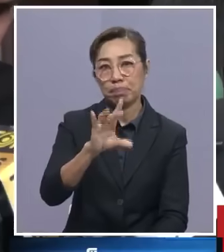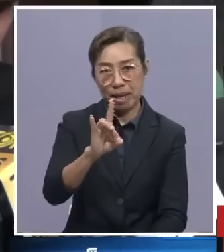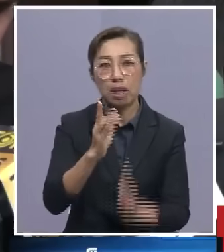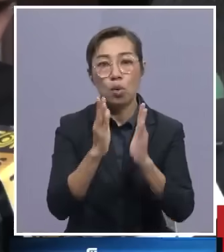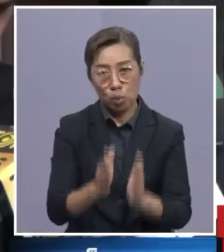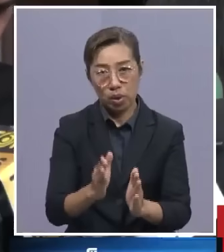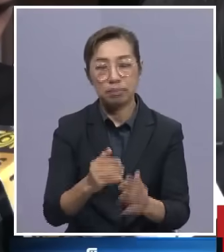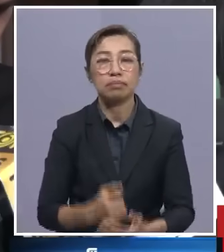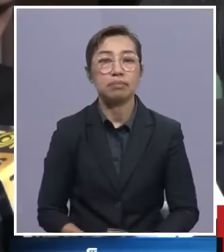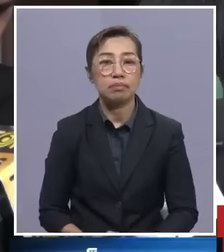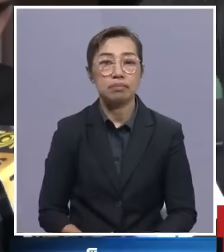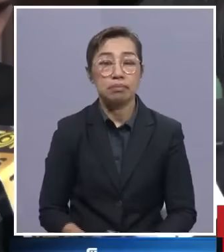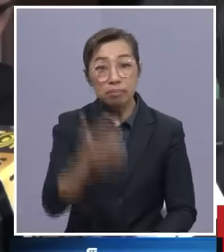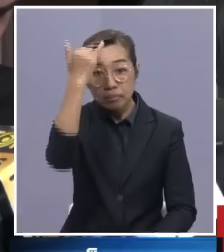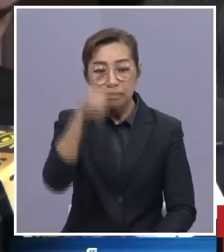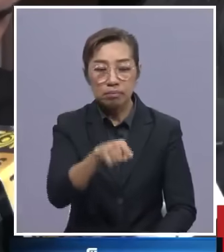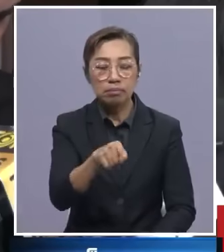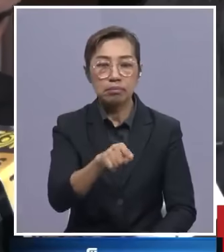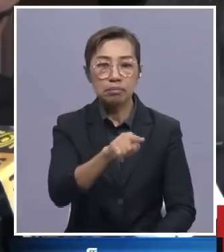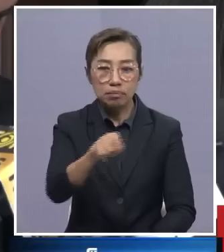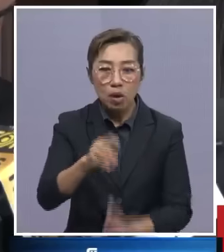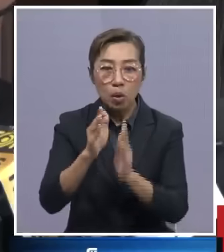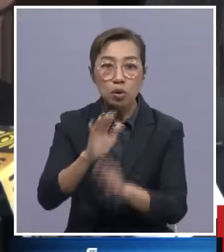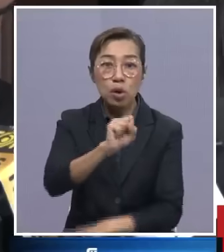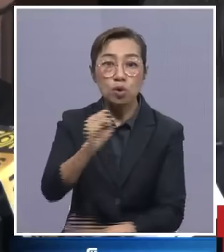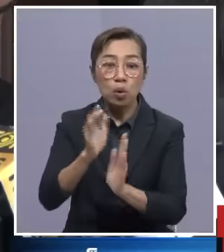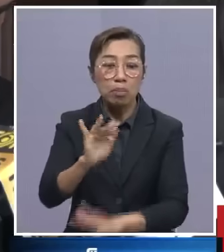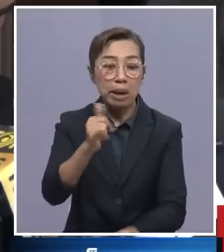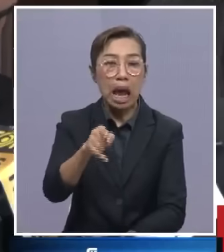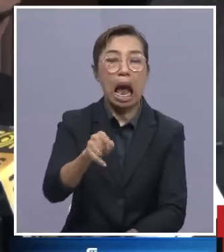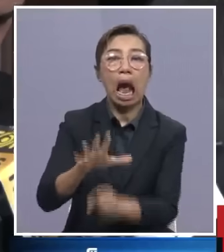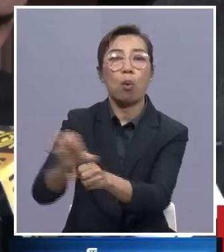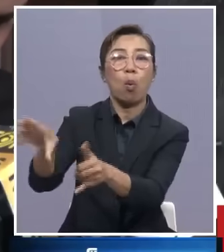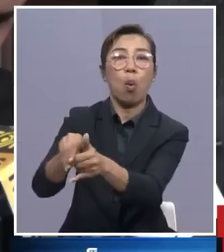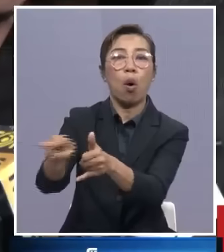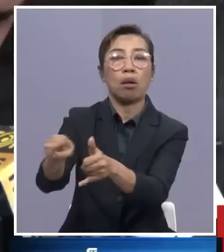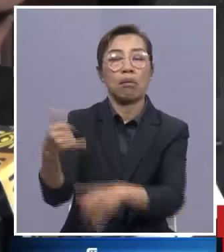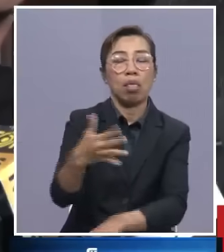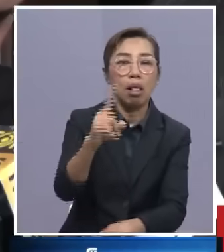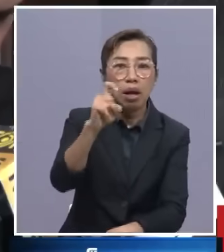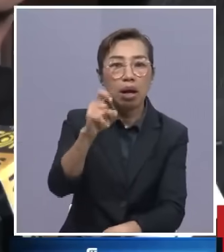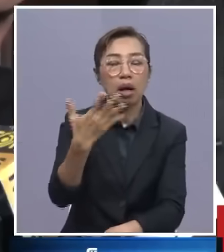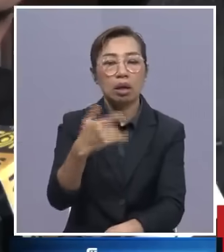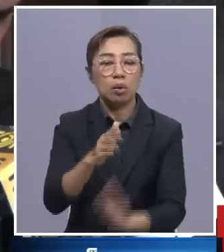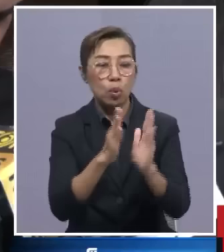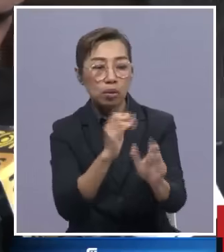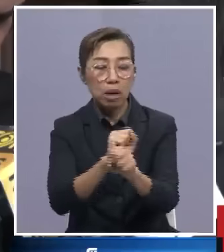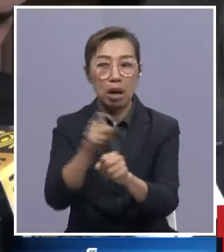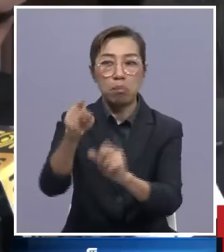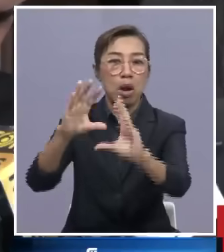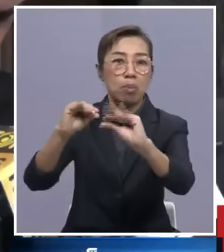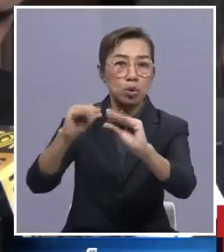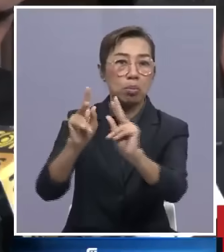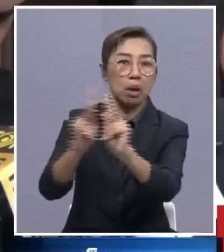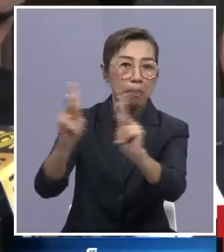ท่านนะครับครับเพราะว่าหลายท่านเนี่ยมีบางท่านสสบางท่านติดโควิดนะครับบางท่านติดงานกรรมาธิการที่จะต้องไปต่าง